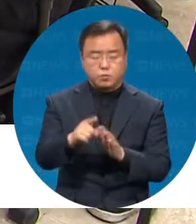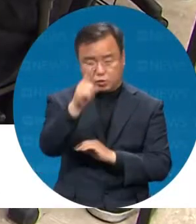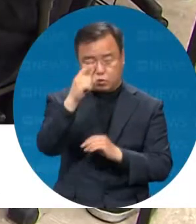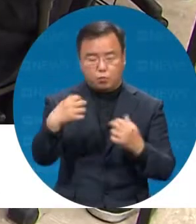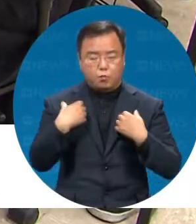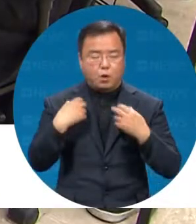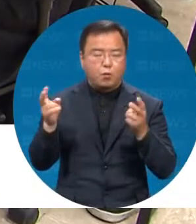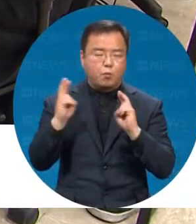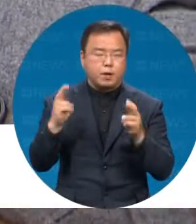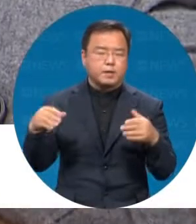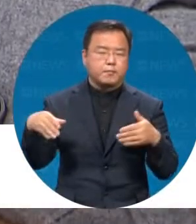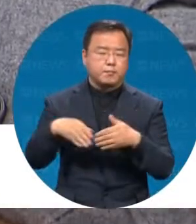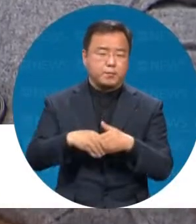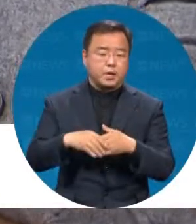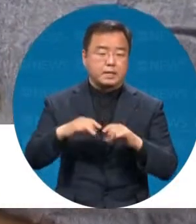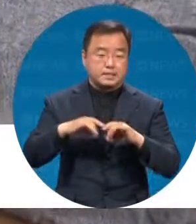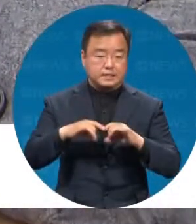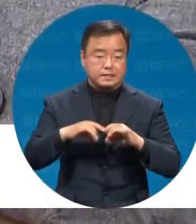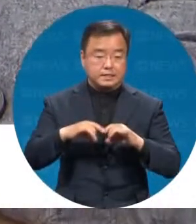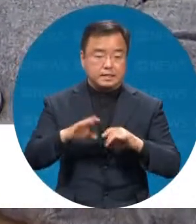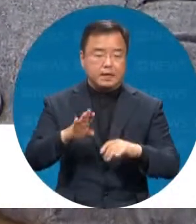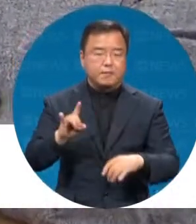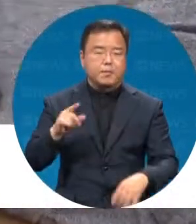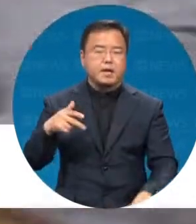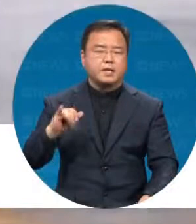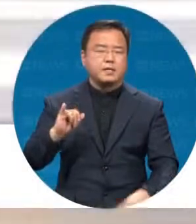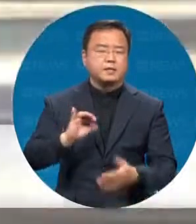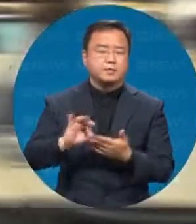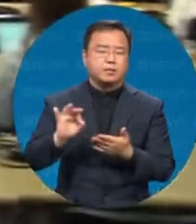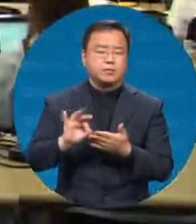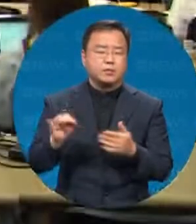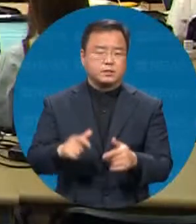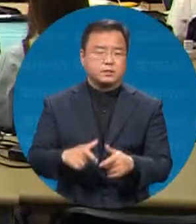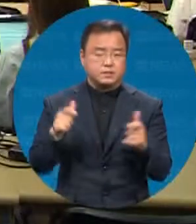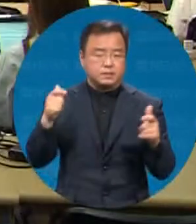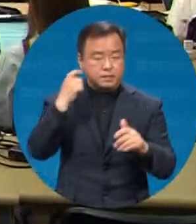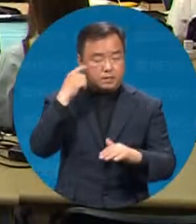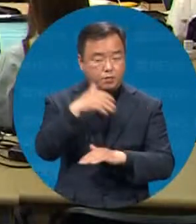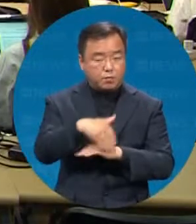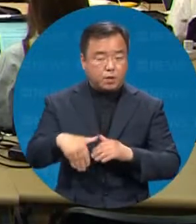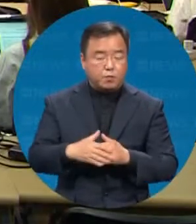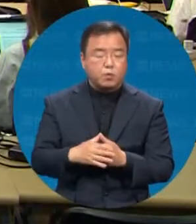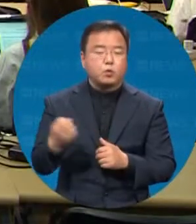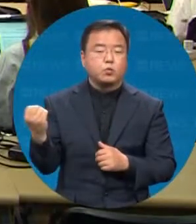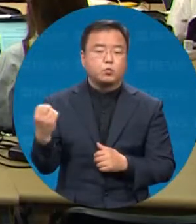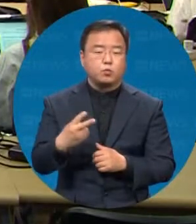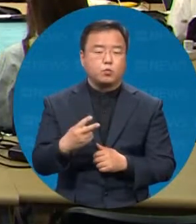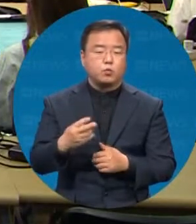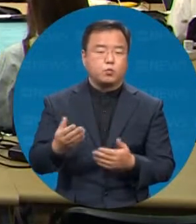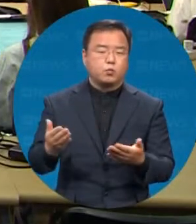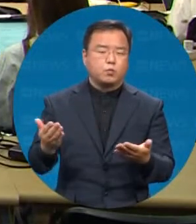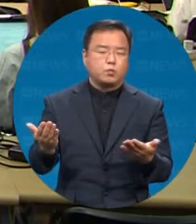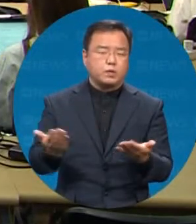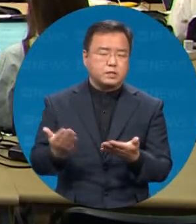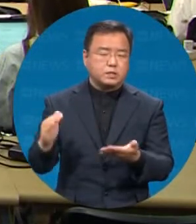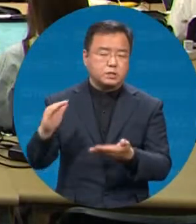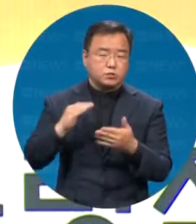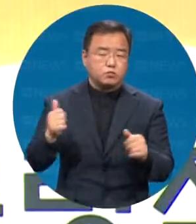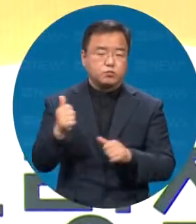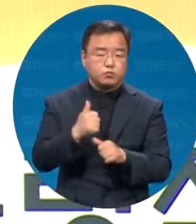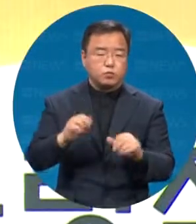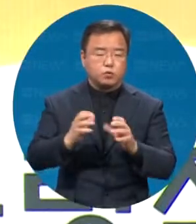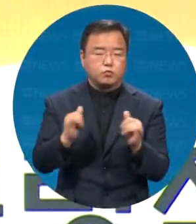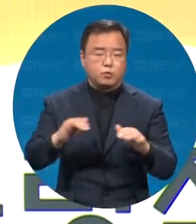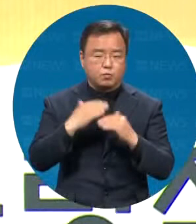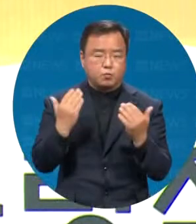디지털 백지를 활용하는 기관의 늘려나갈 계획입니다 인수위는 또 궁극적으로 국민 누구나 디지털 소량을